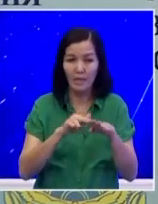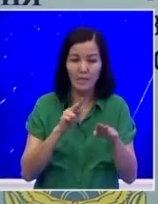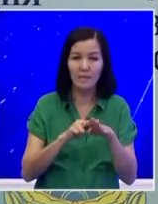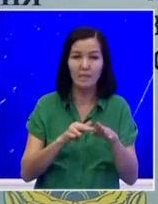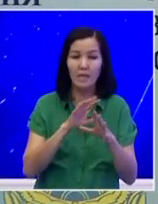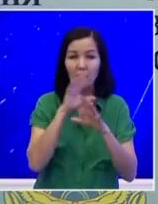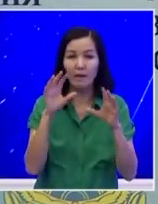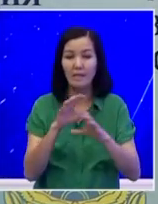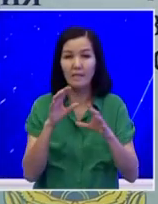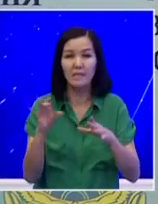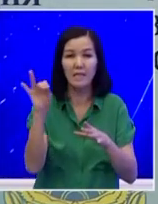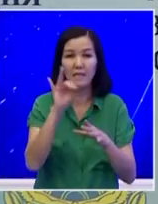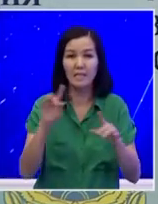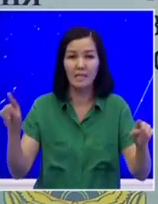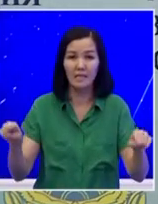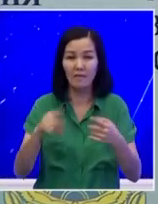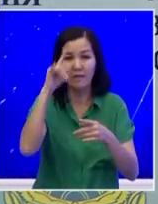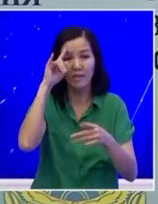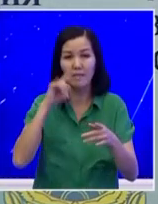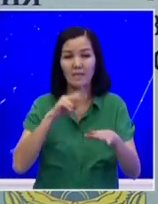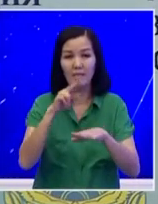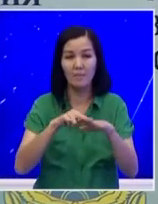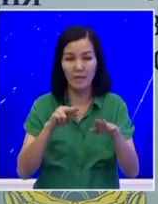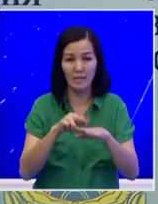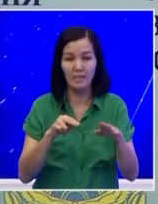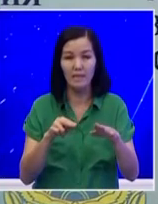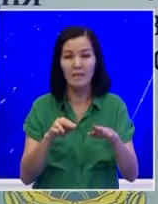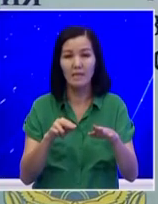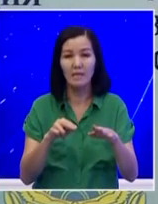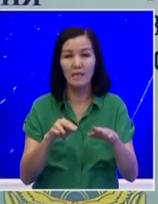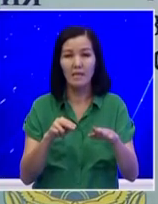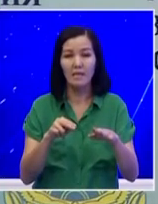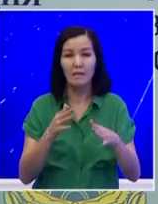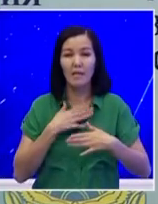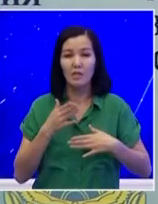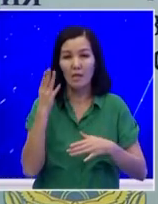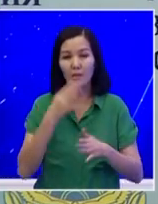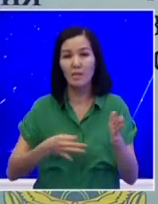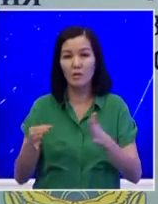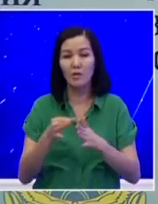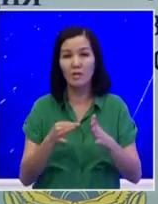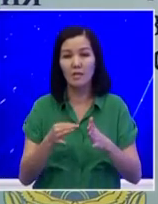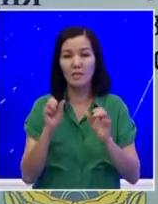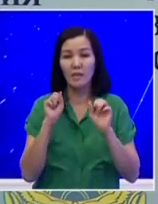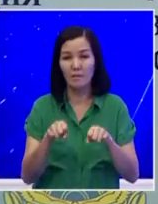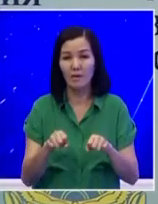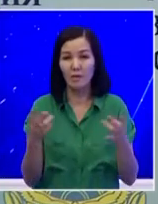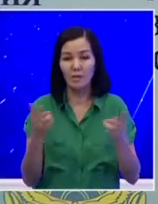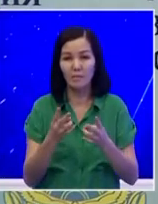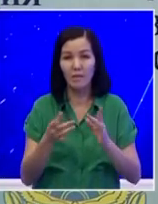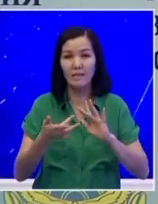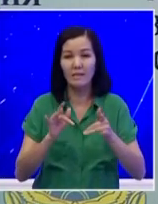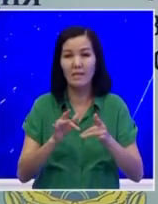вся эта история становления казахстанской полиции, в том числе нашей области. Для этого необходимо зайти на